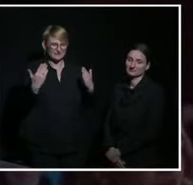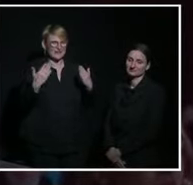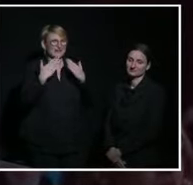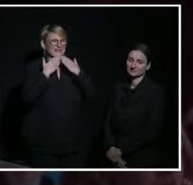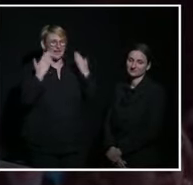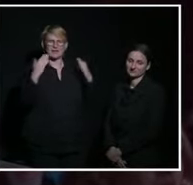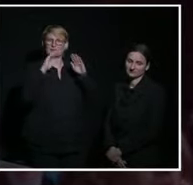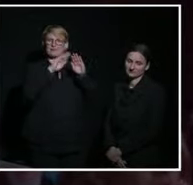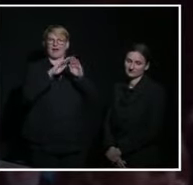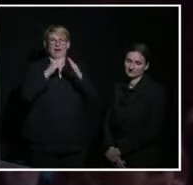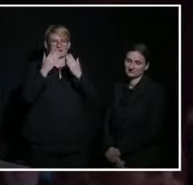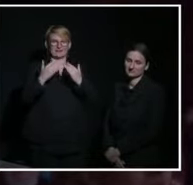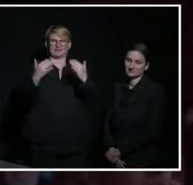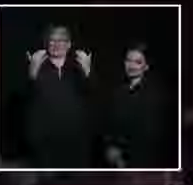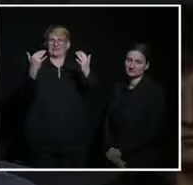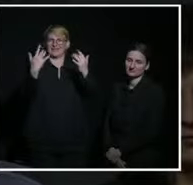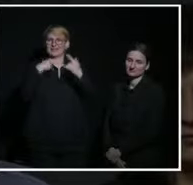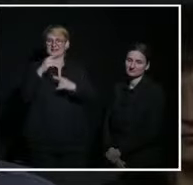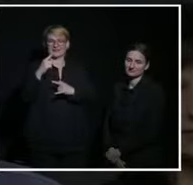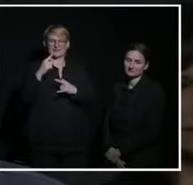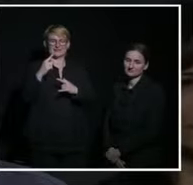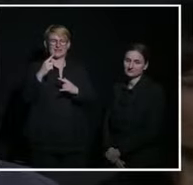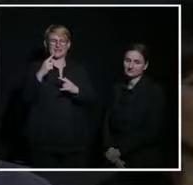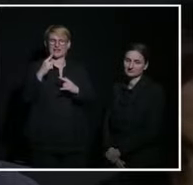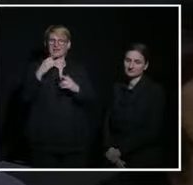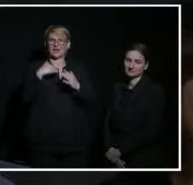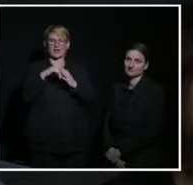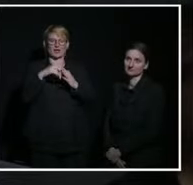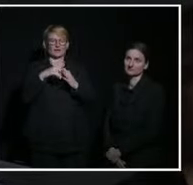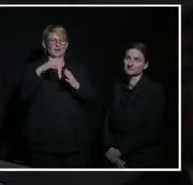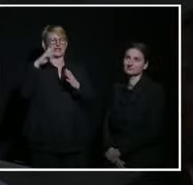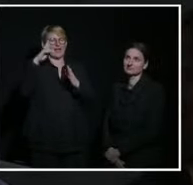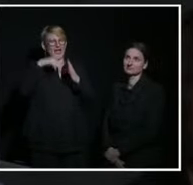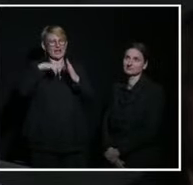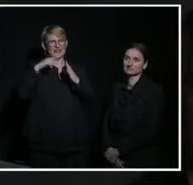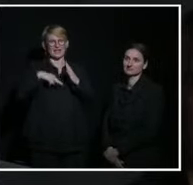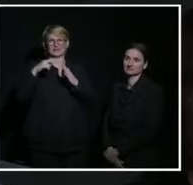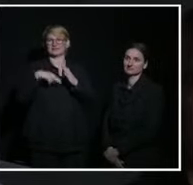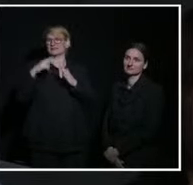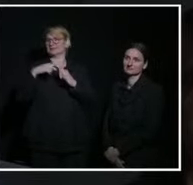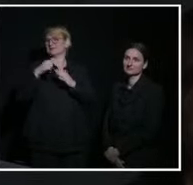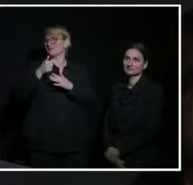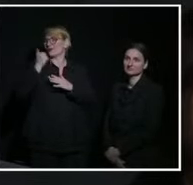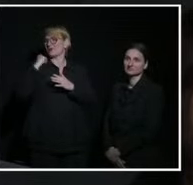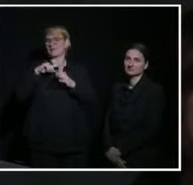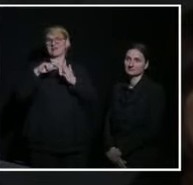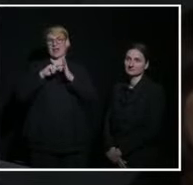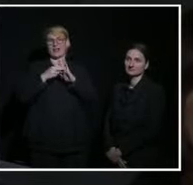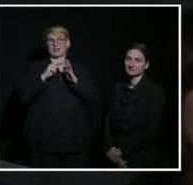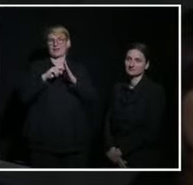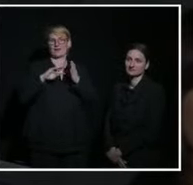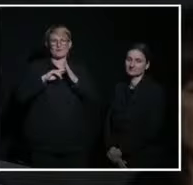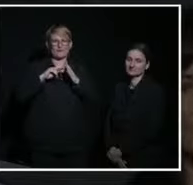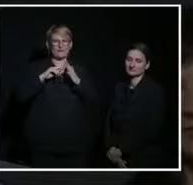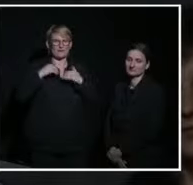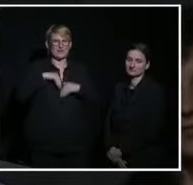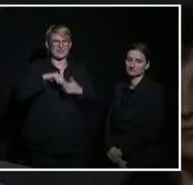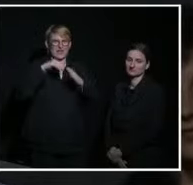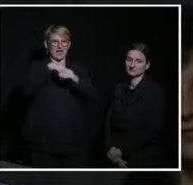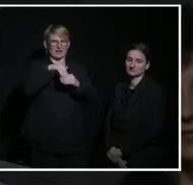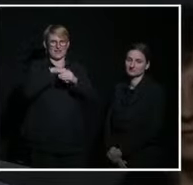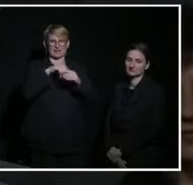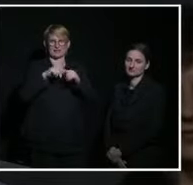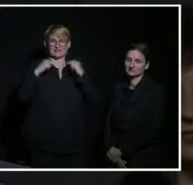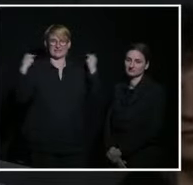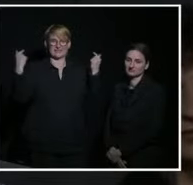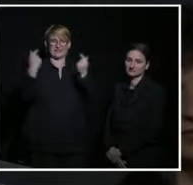alle Patinnen und Paten, auch fürs Einlesen, für die inhaltliche Vorbereitung in den letzten Wochen. An das gesamte große